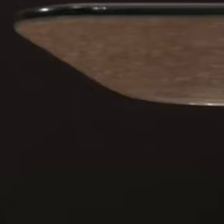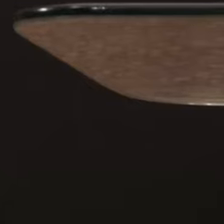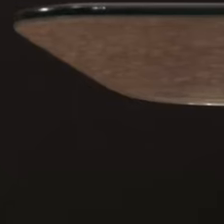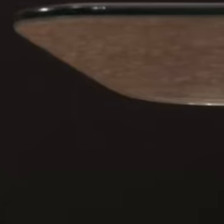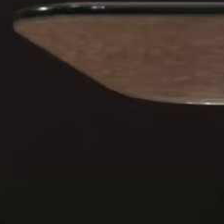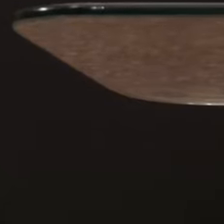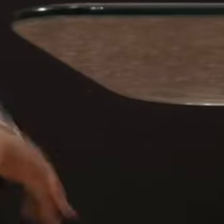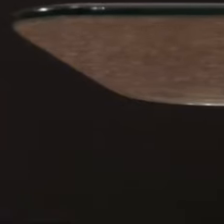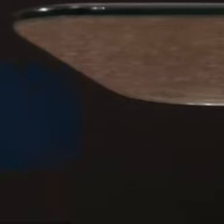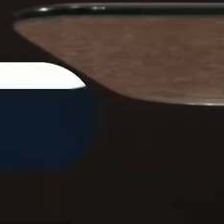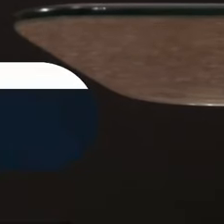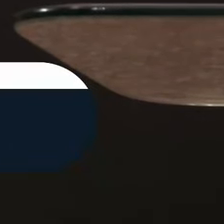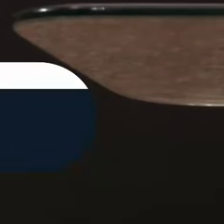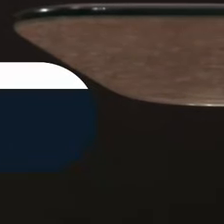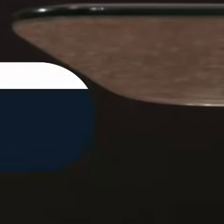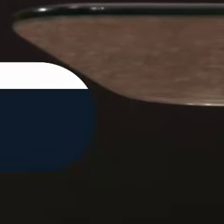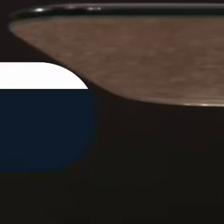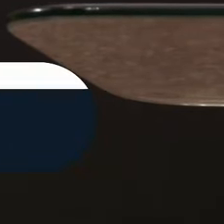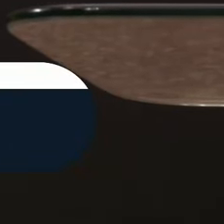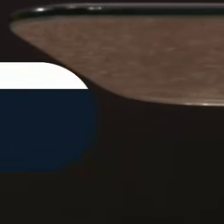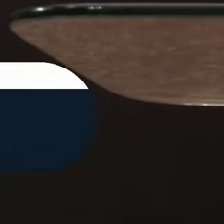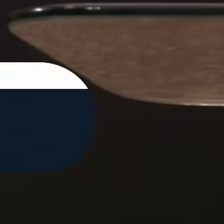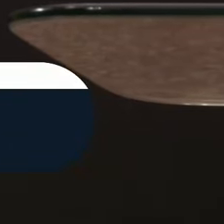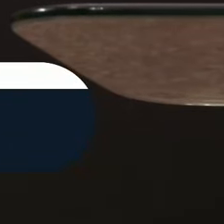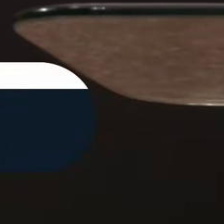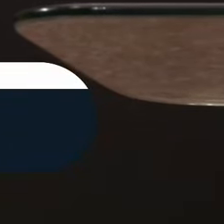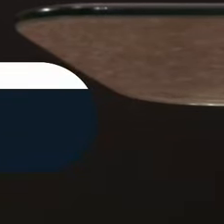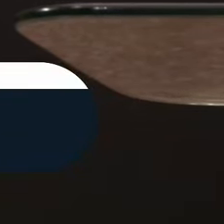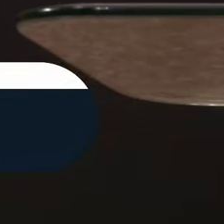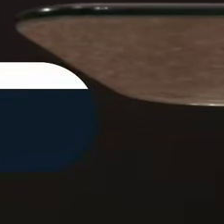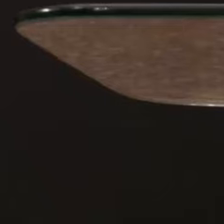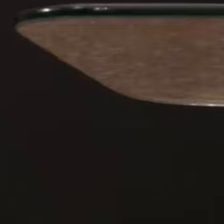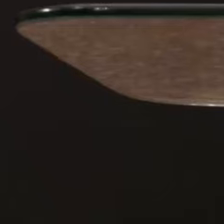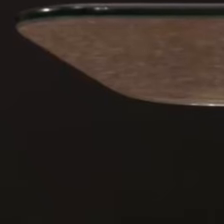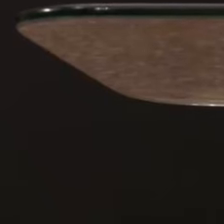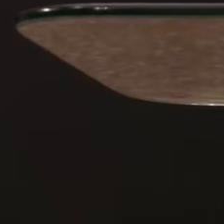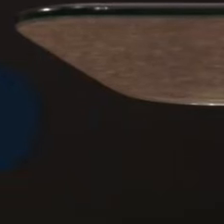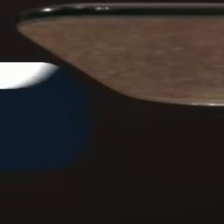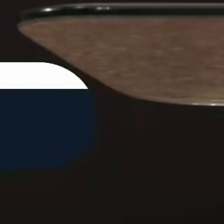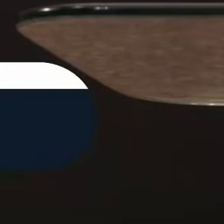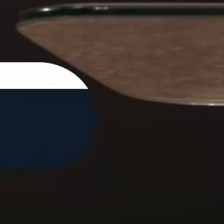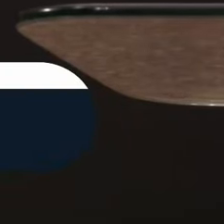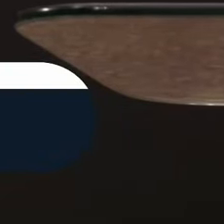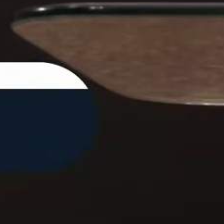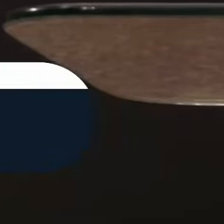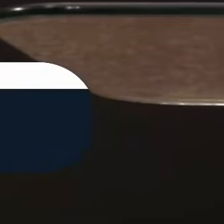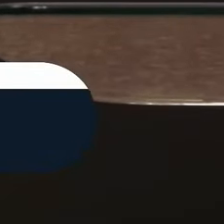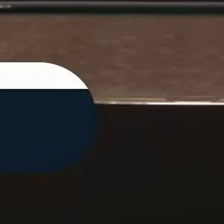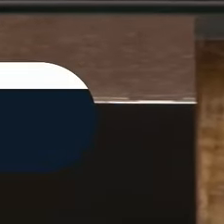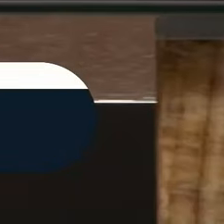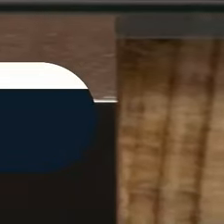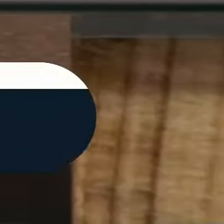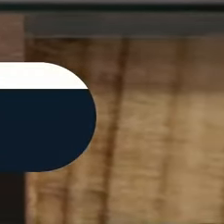la grâce transformatrice à travers la foi précise et décisive. 2. La grâce